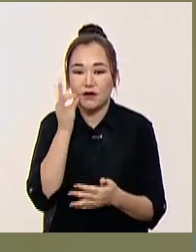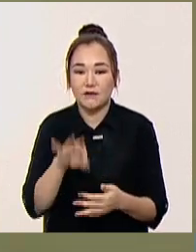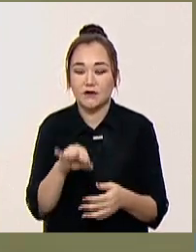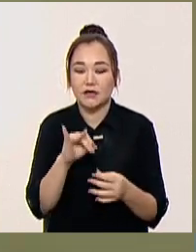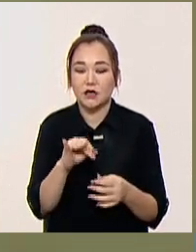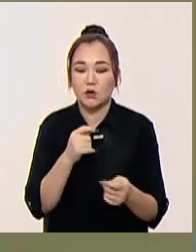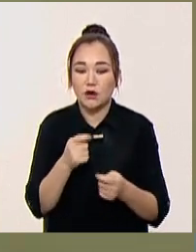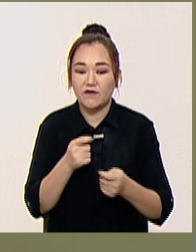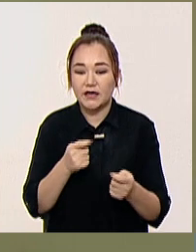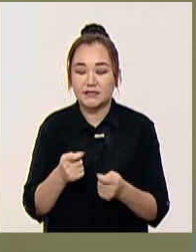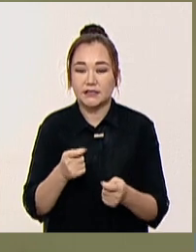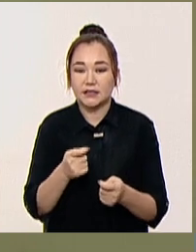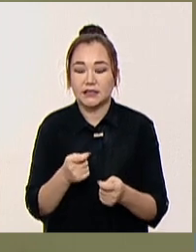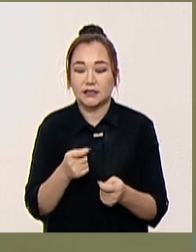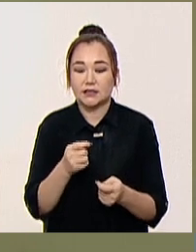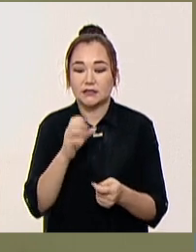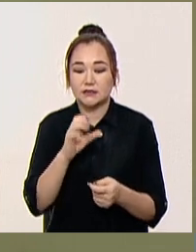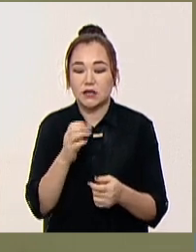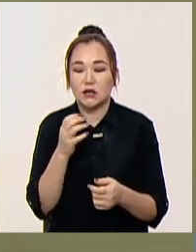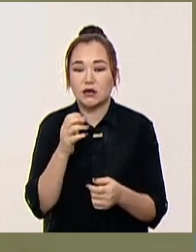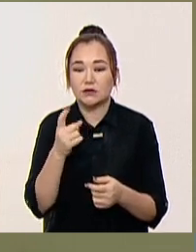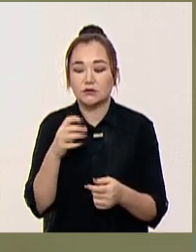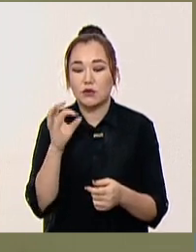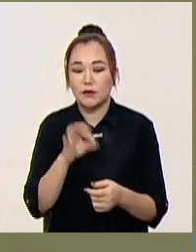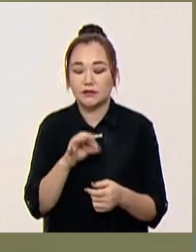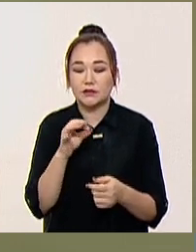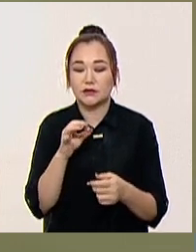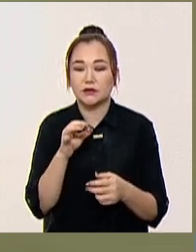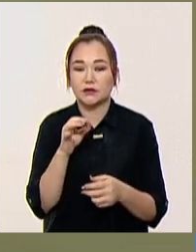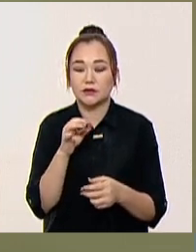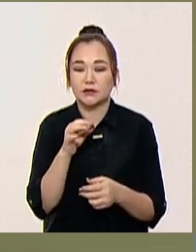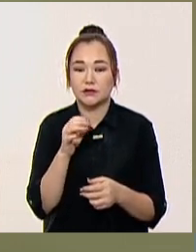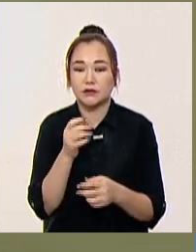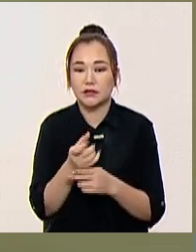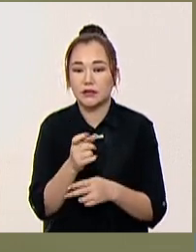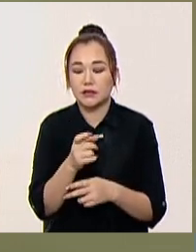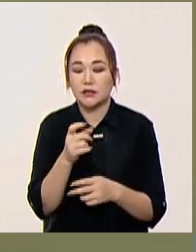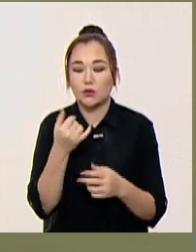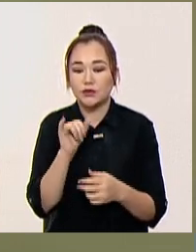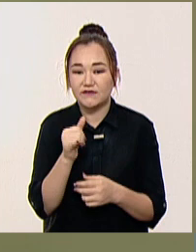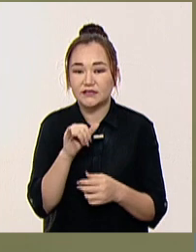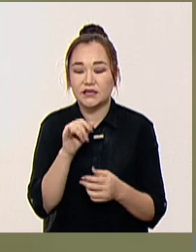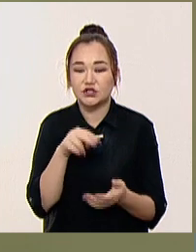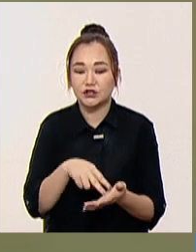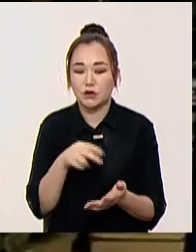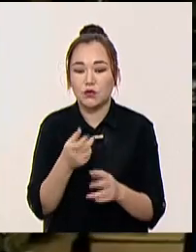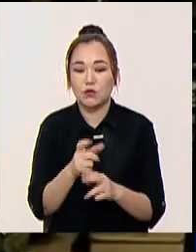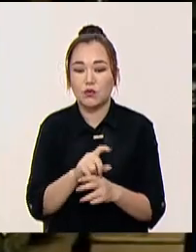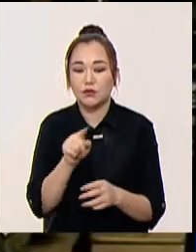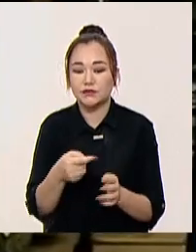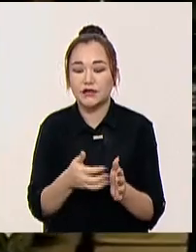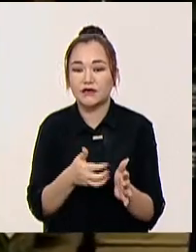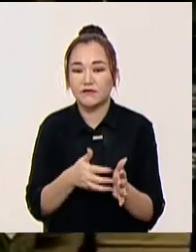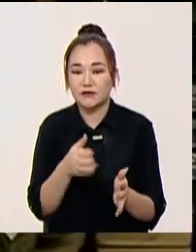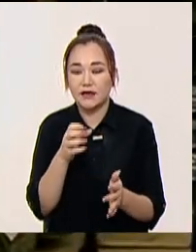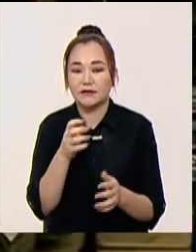таких руководителей с универсальными навыками и компетенциями сейчас остро не хватает в Казахстане. Чтобы